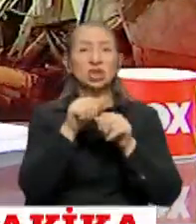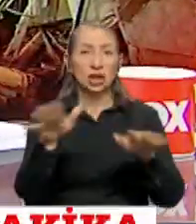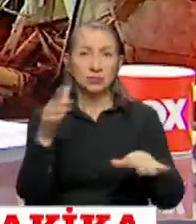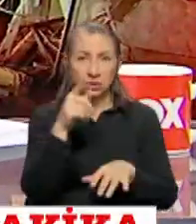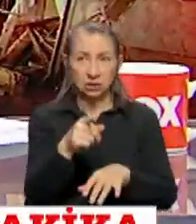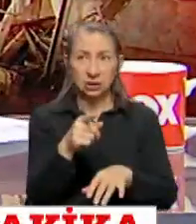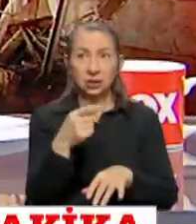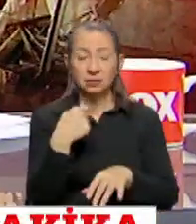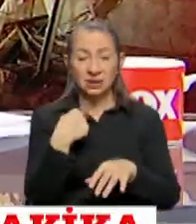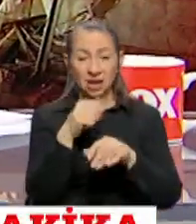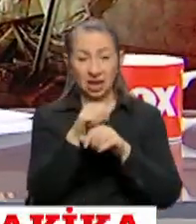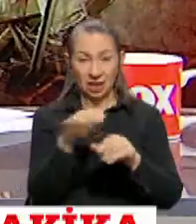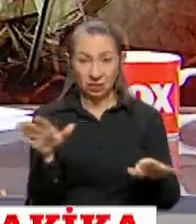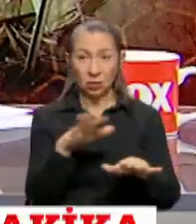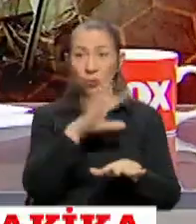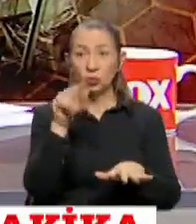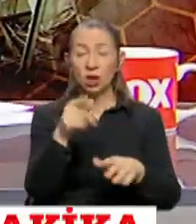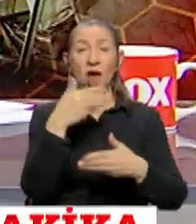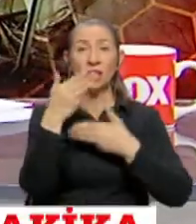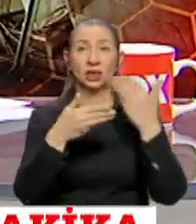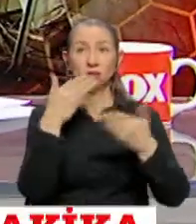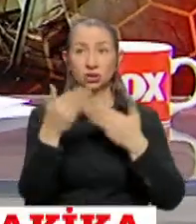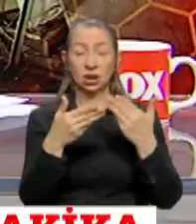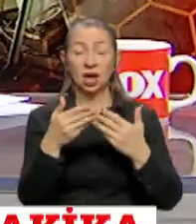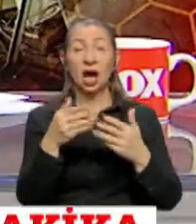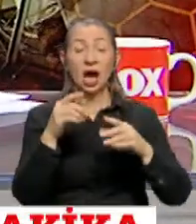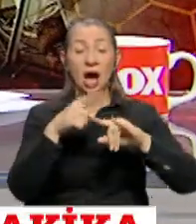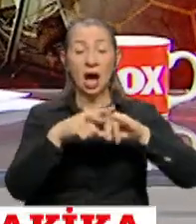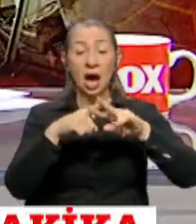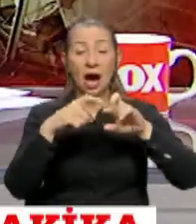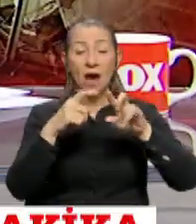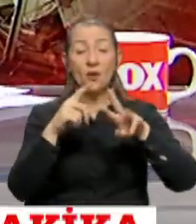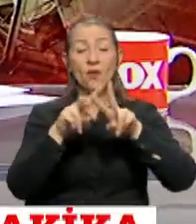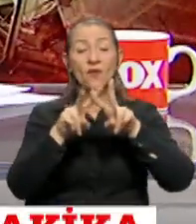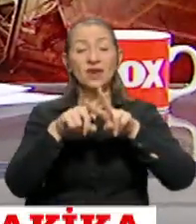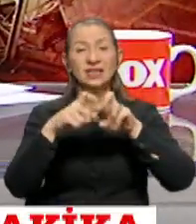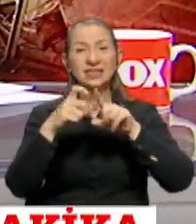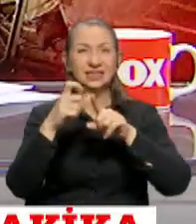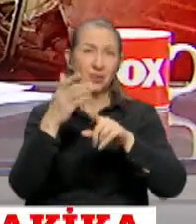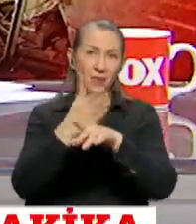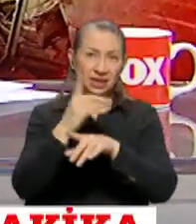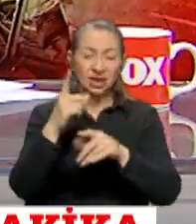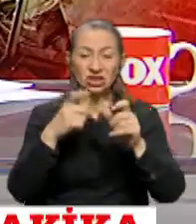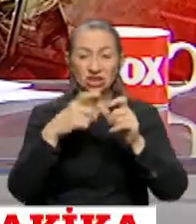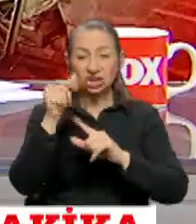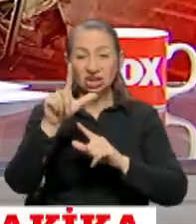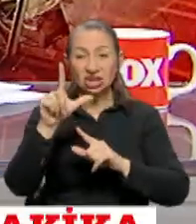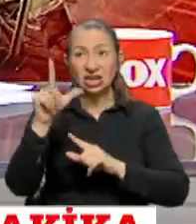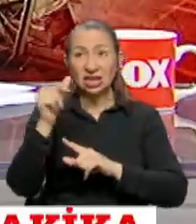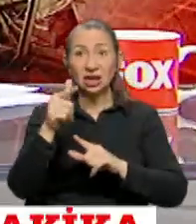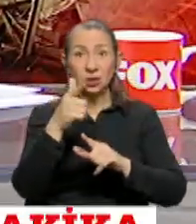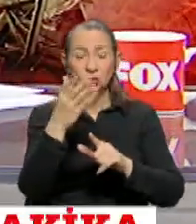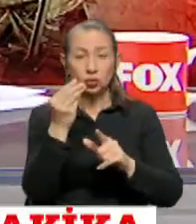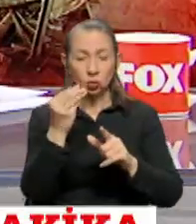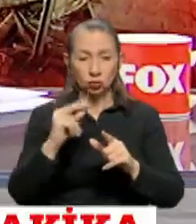yayınlamıştık. Bizim yayınımıza bütün bunları anlatmıştı. Harvard'lı bu devlet başkanı Şili'de, Şili depreme karşı